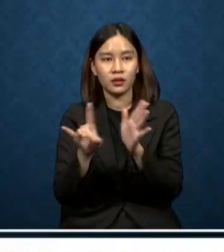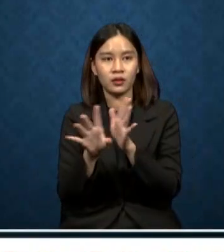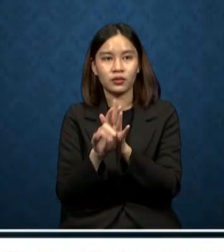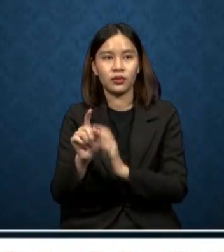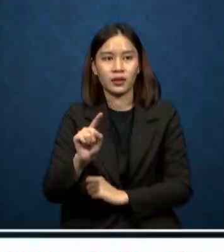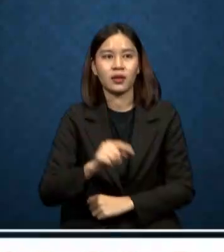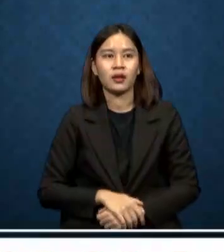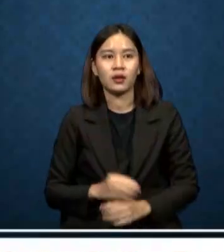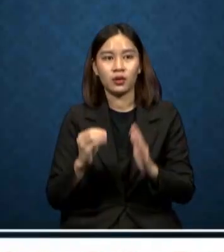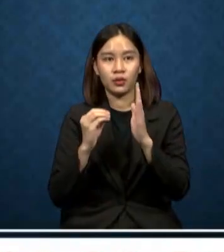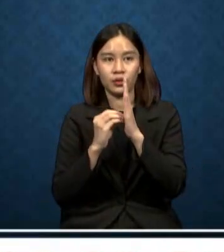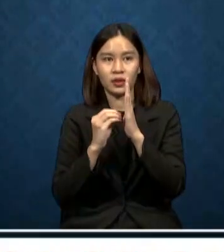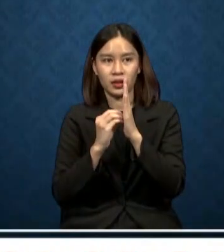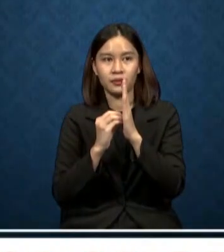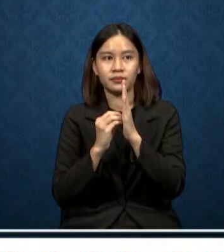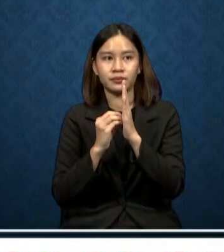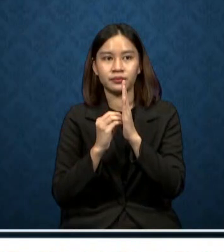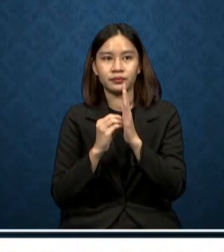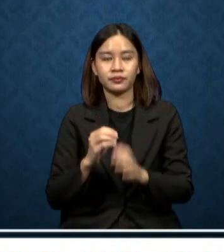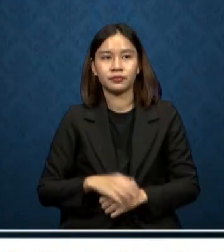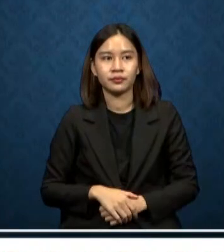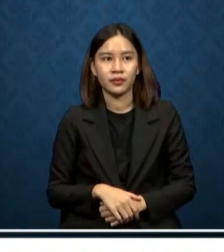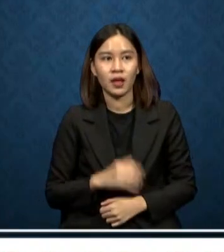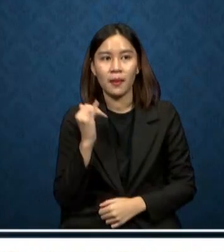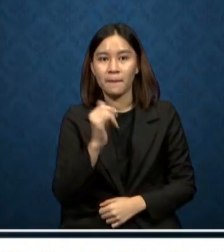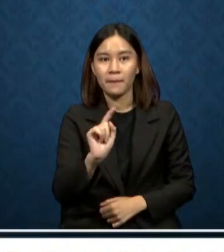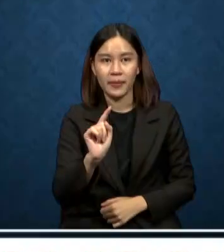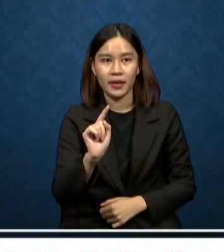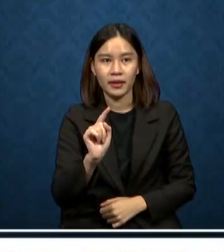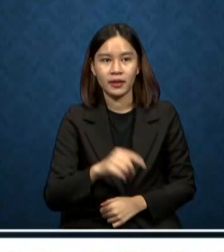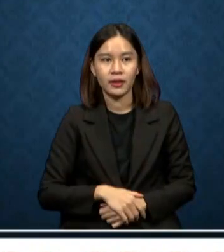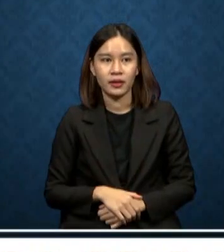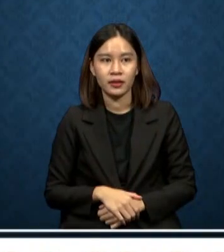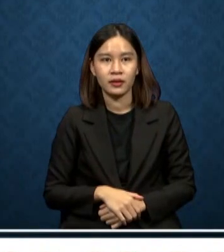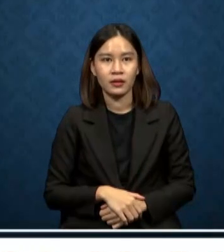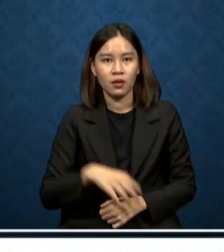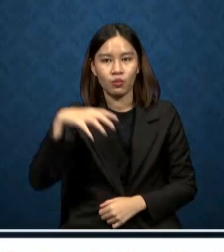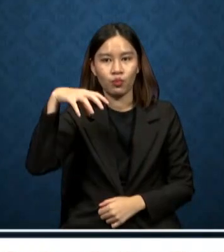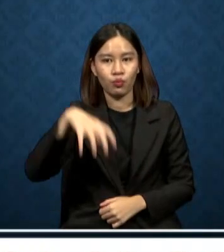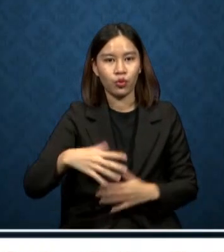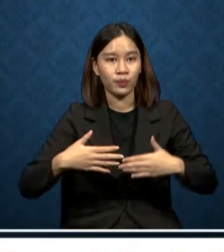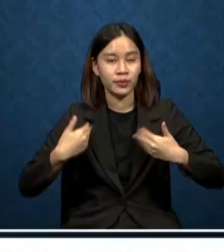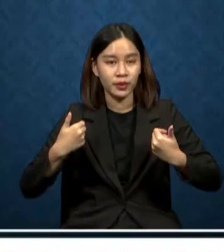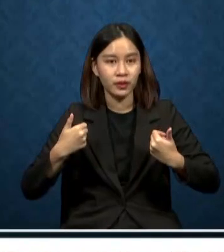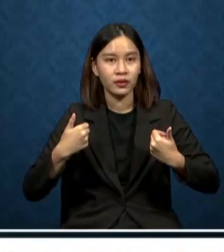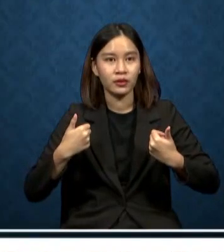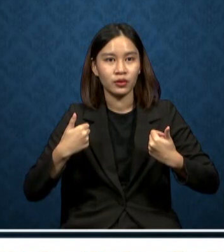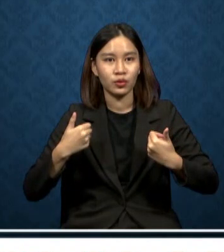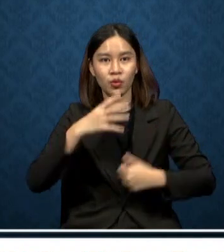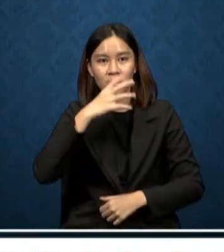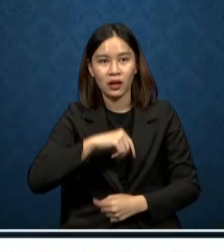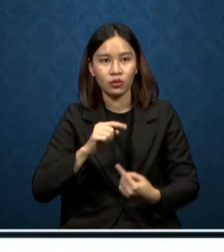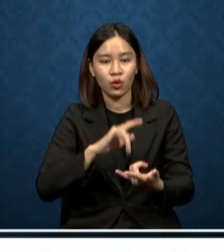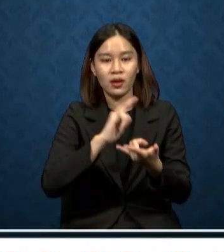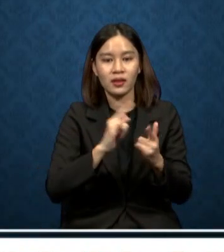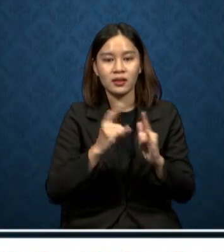เรามาที่คุงเทพมานคร เราไปที่แนเลมิเก่า ทุกคนคงนึกภาพออกอยู่ตรงข้ามกับ ประเซ